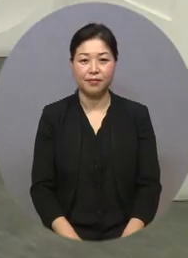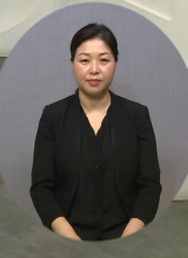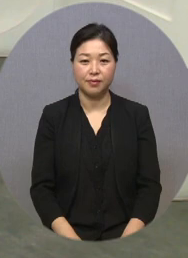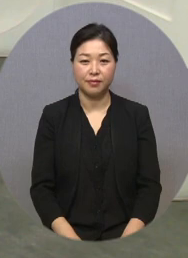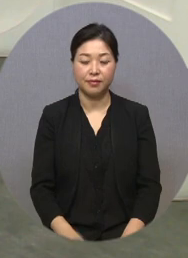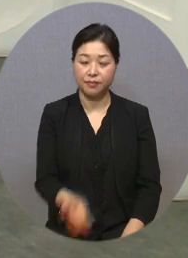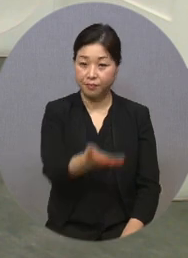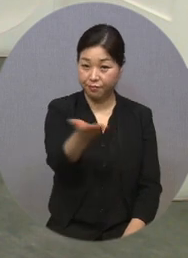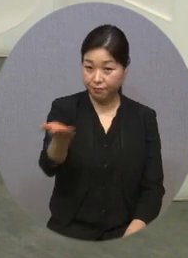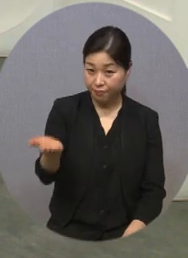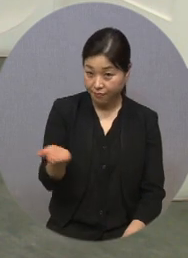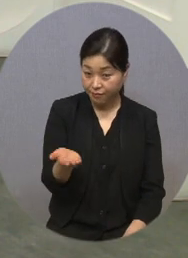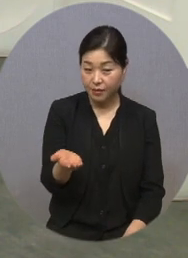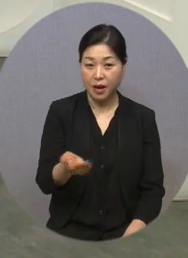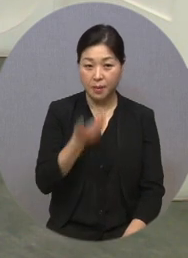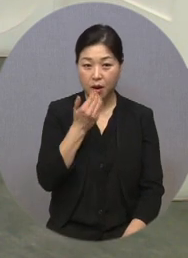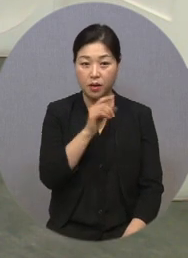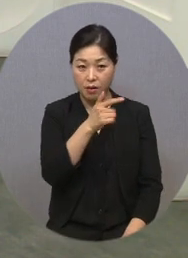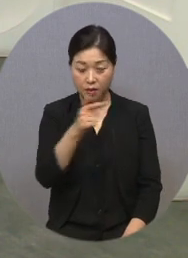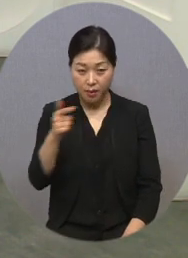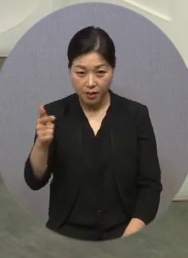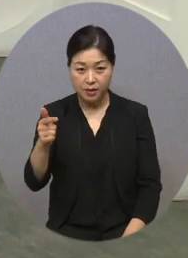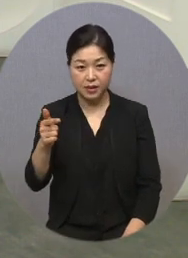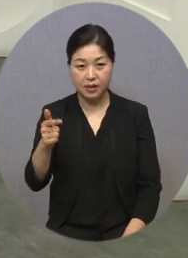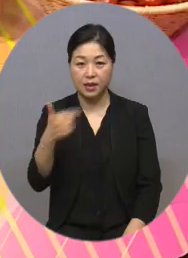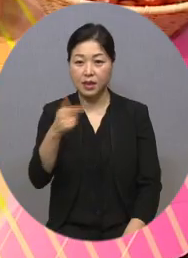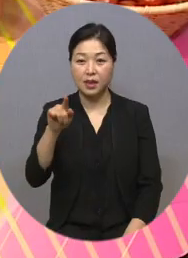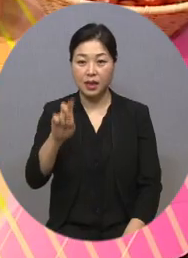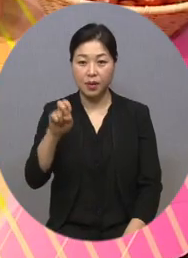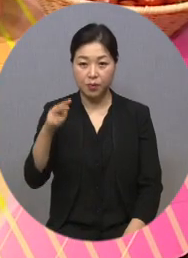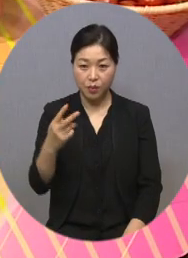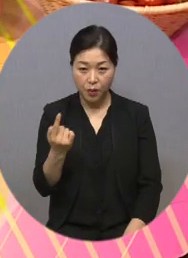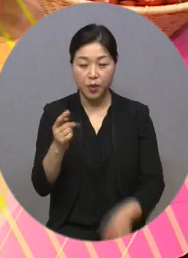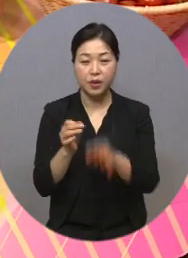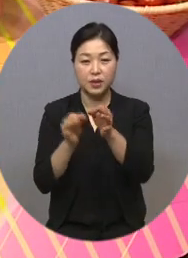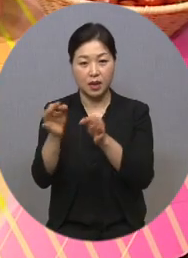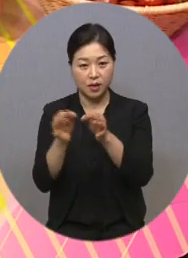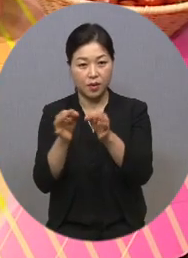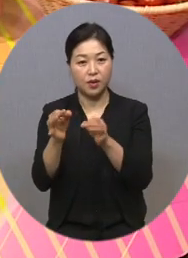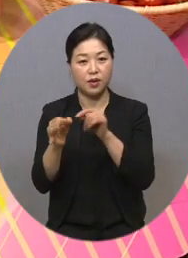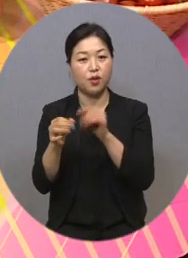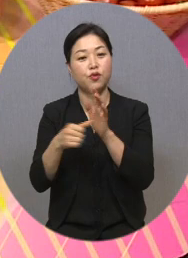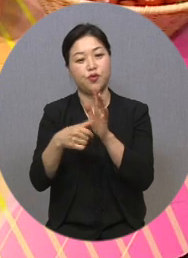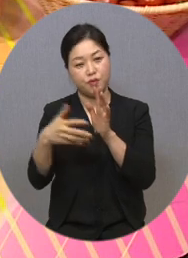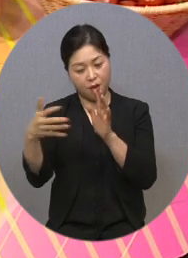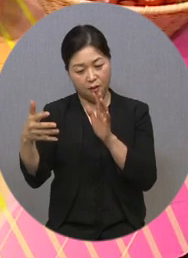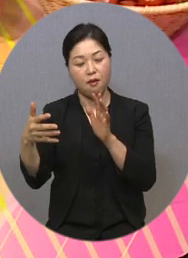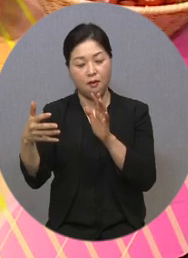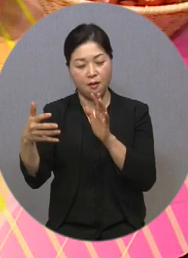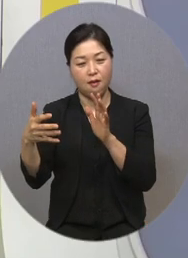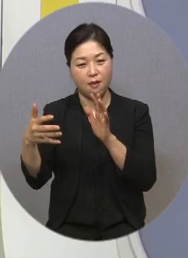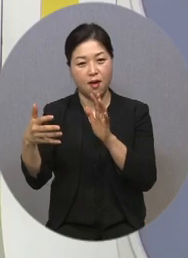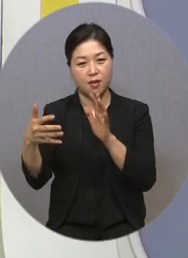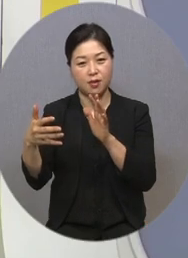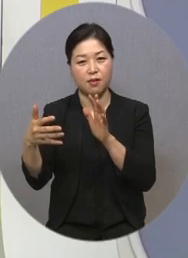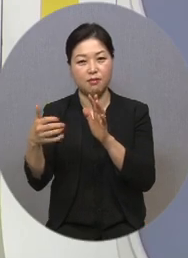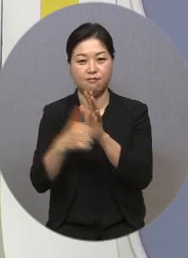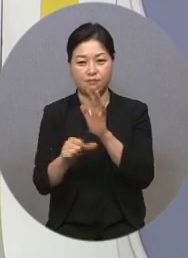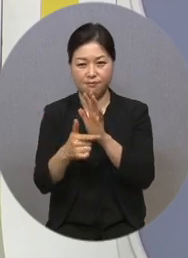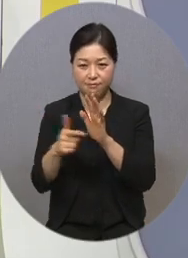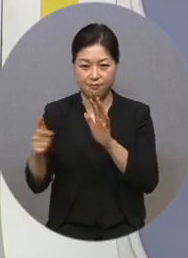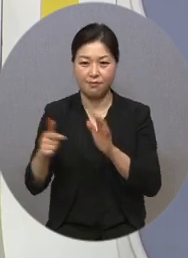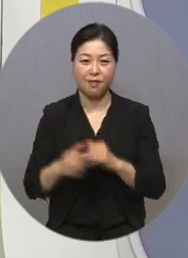앞에 보이는 먹거리들은 네. 다 남도장터를 빛낸 남력의 보물들입니다. 아, 정말요? 네. 이야,